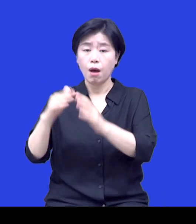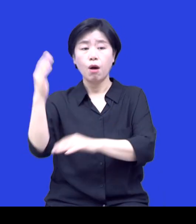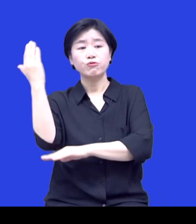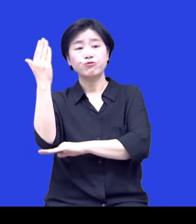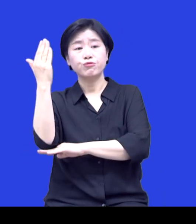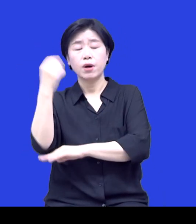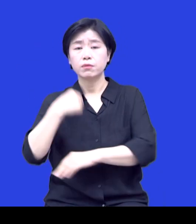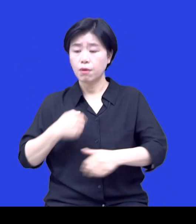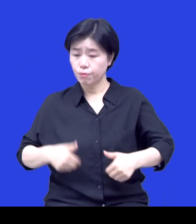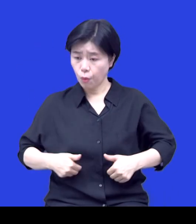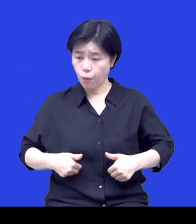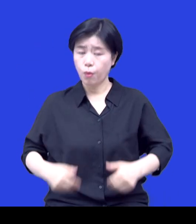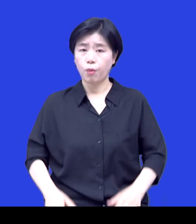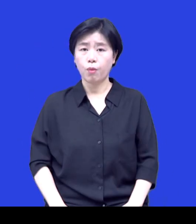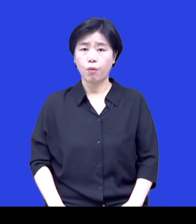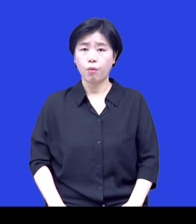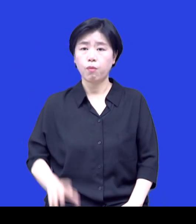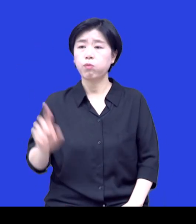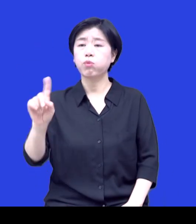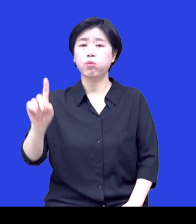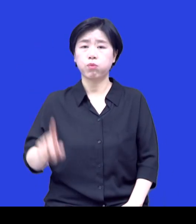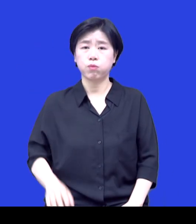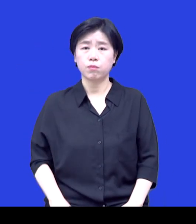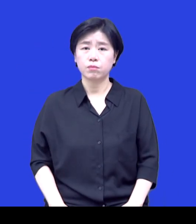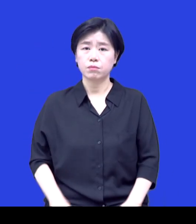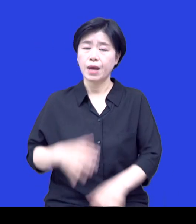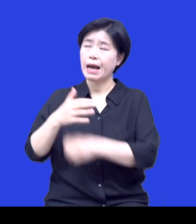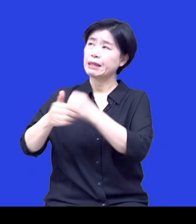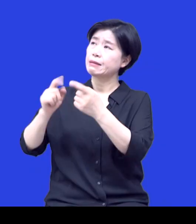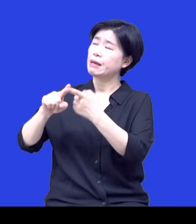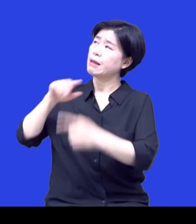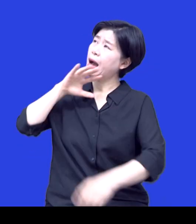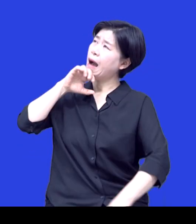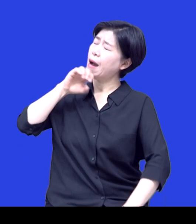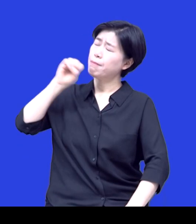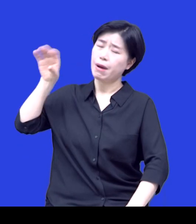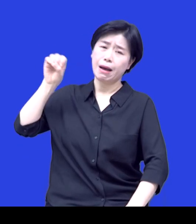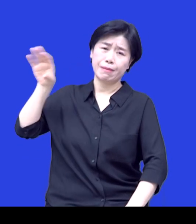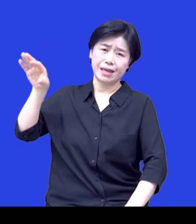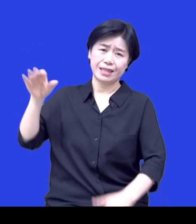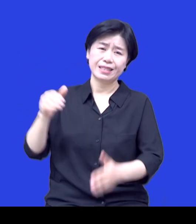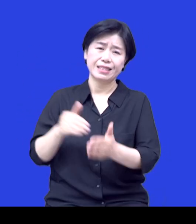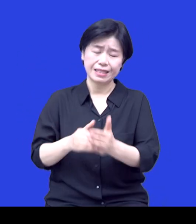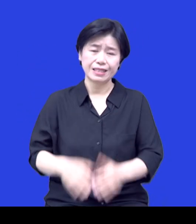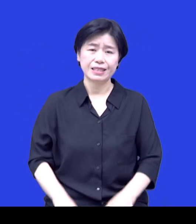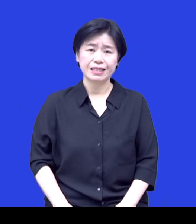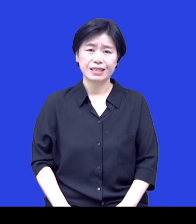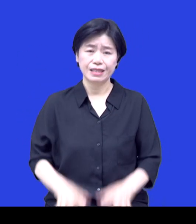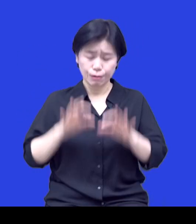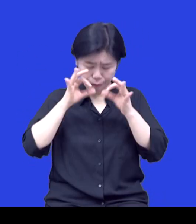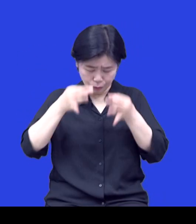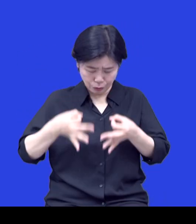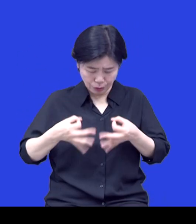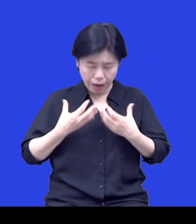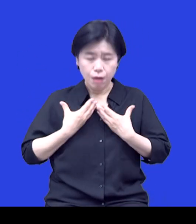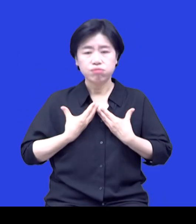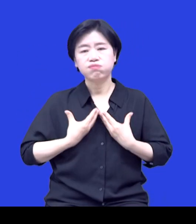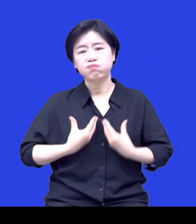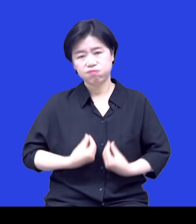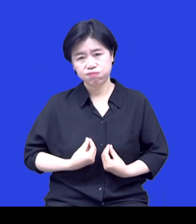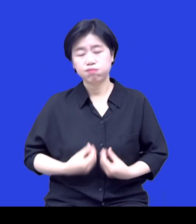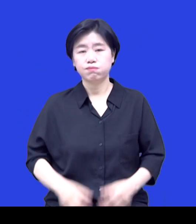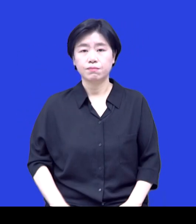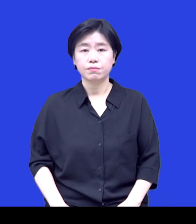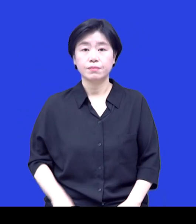없고 목회할 대상이 없는 목회자가 이렇게 서글픈 줄은 몰랐어. 맨날 한숨 쉬면서 이렇게 자존감이 떨어져 있는데 그때